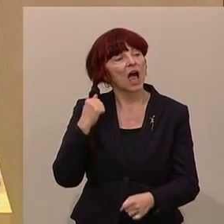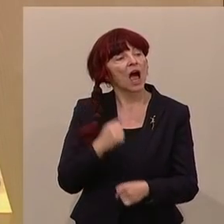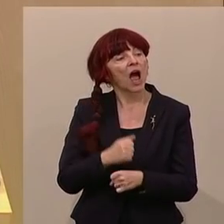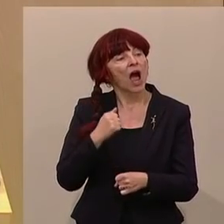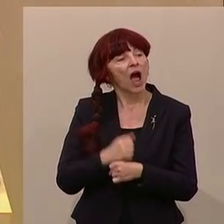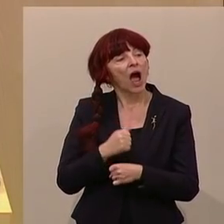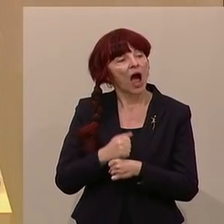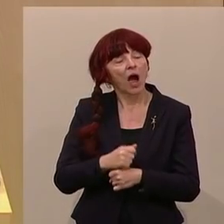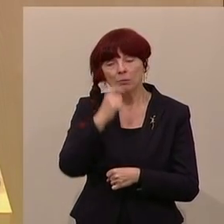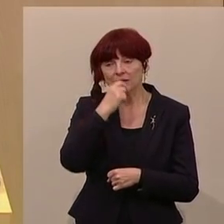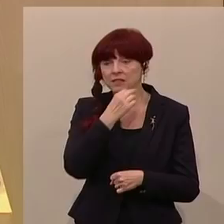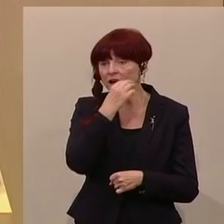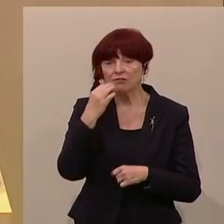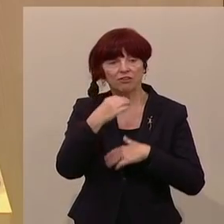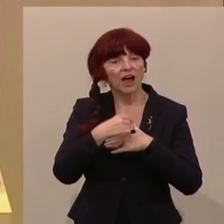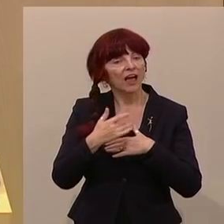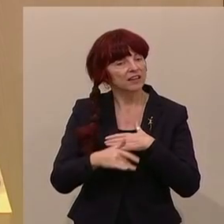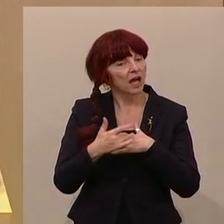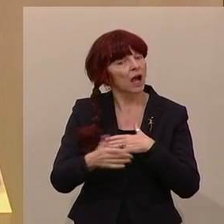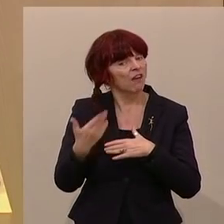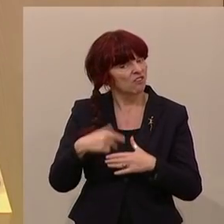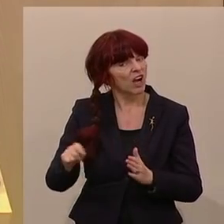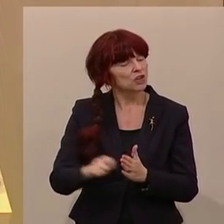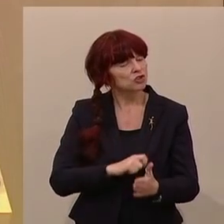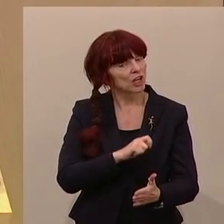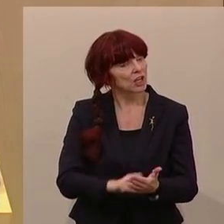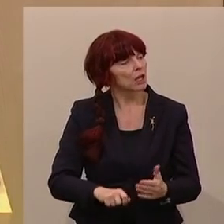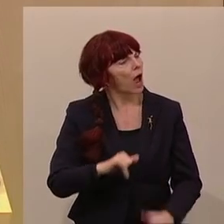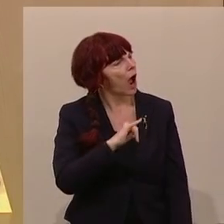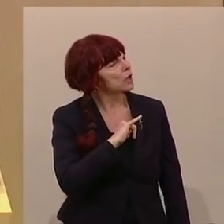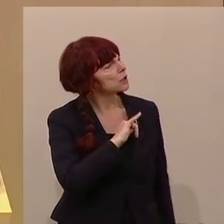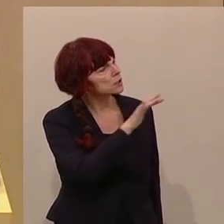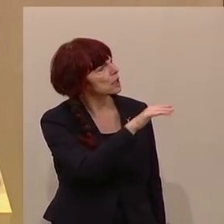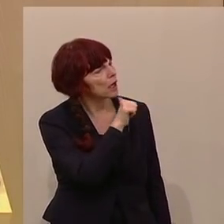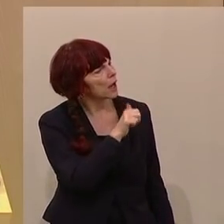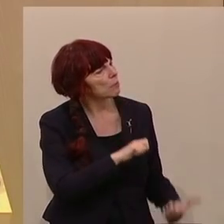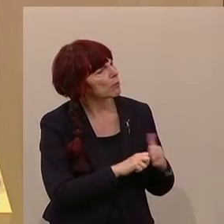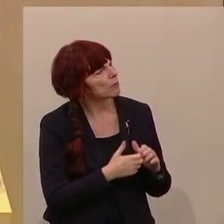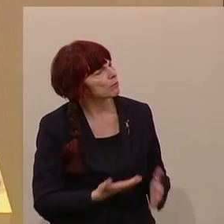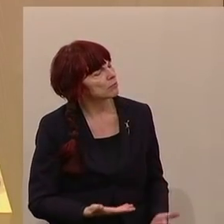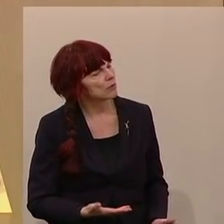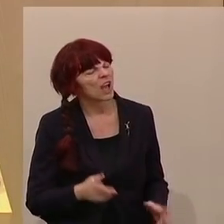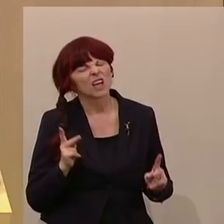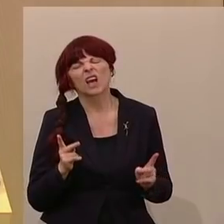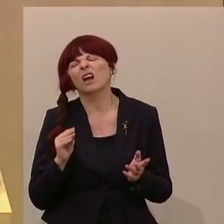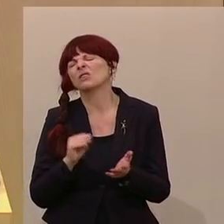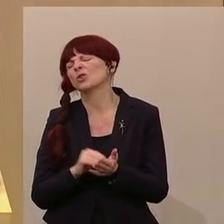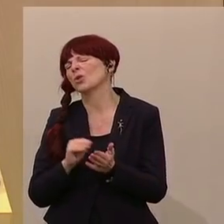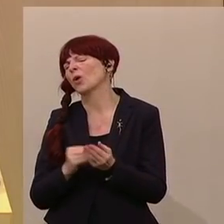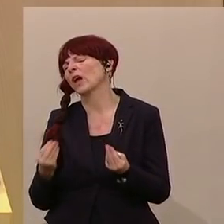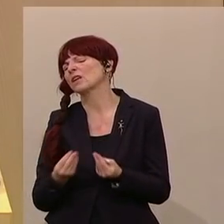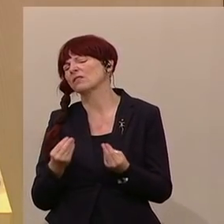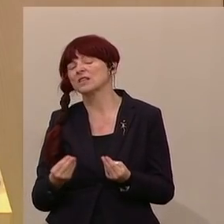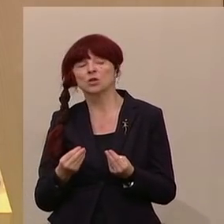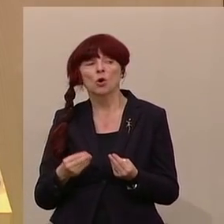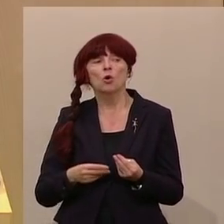streichen hat lassen. Interessant. Interessant. Da ist kein Problem. Ich kenne dich ja noch ein paar Sachen über Kollektivverträge, die